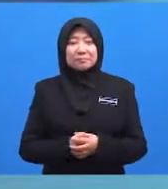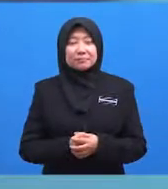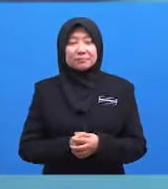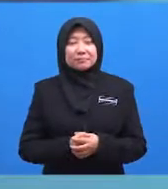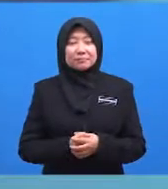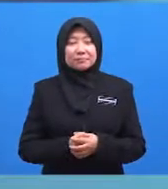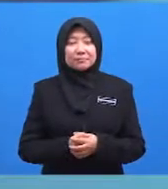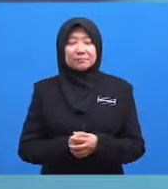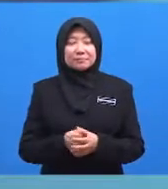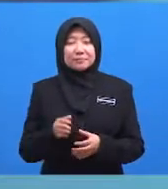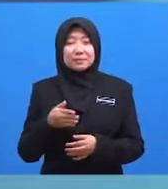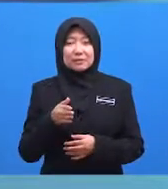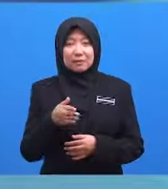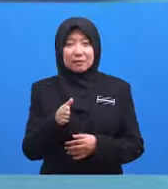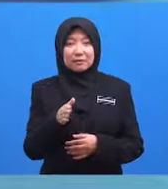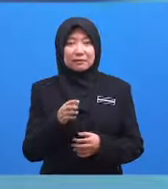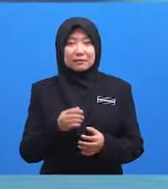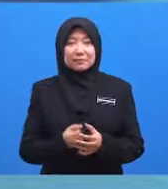Kedua, ikan.